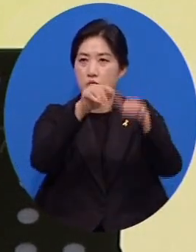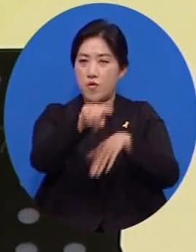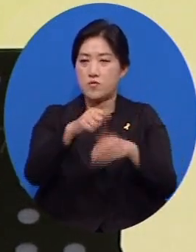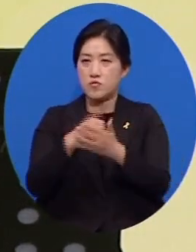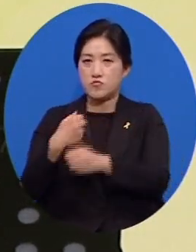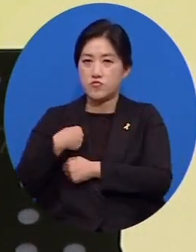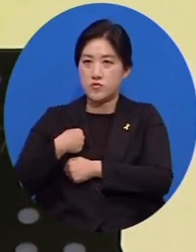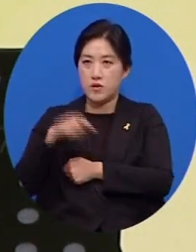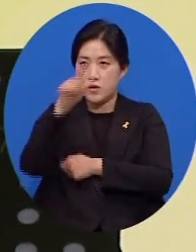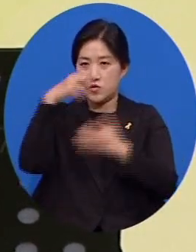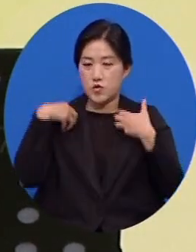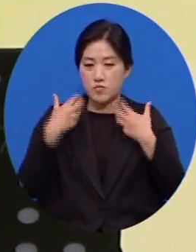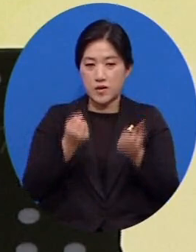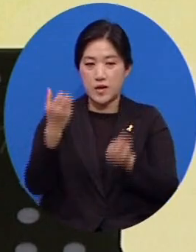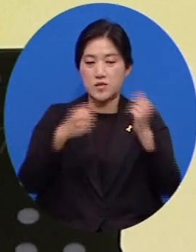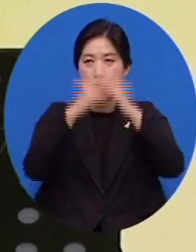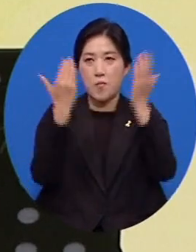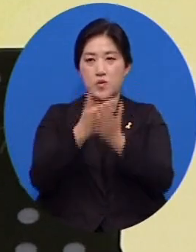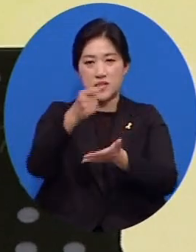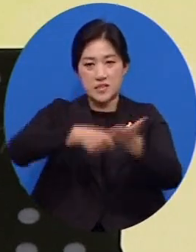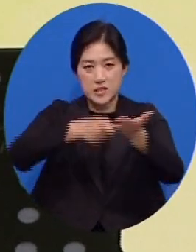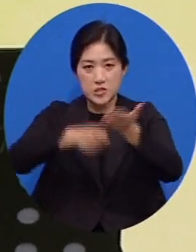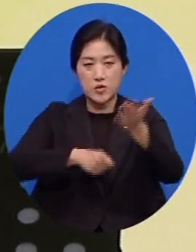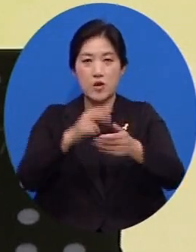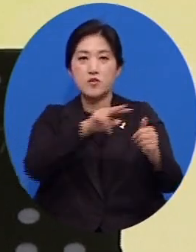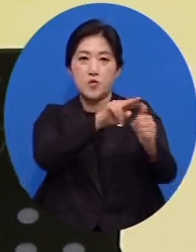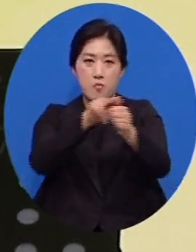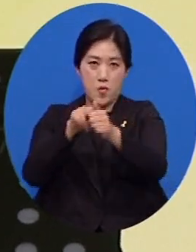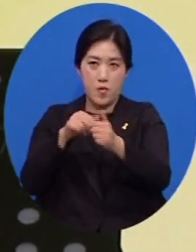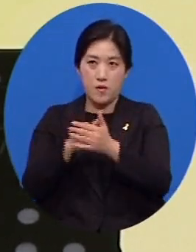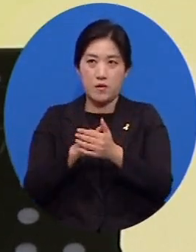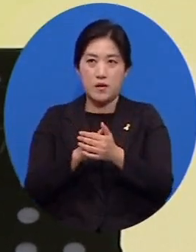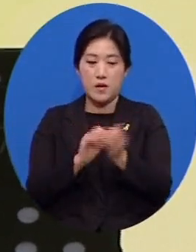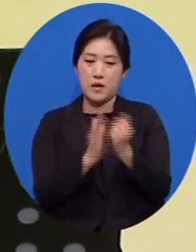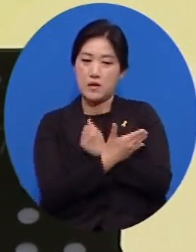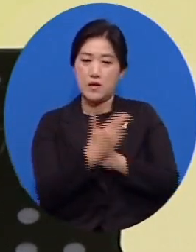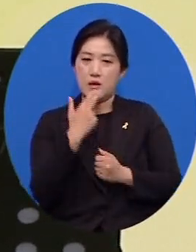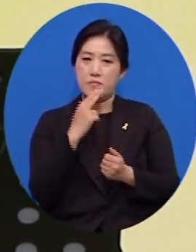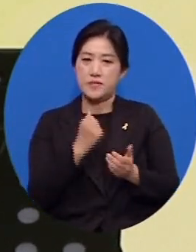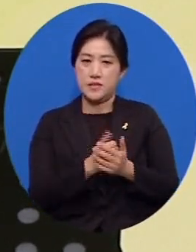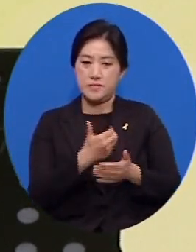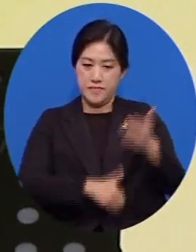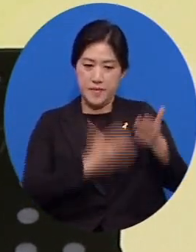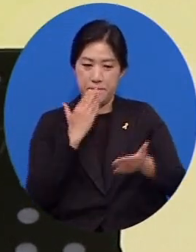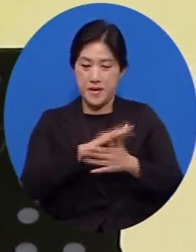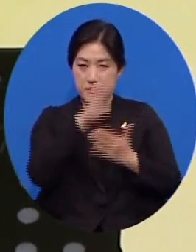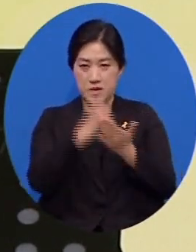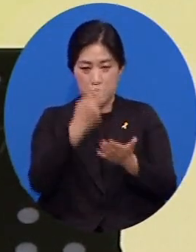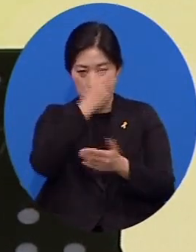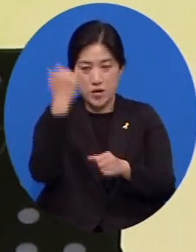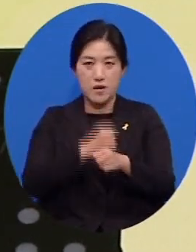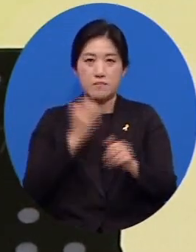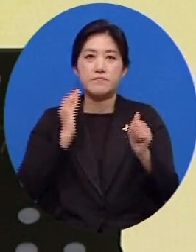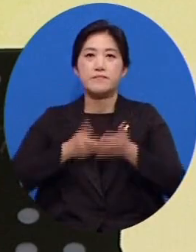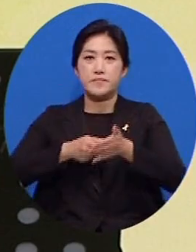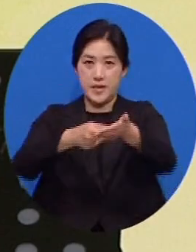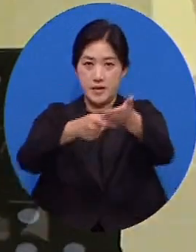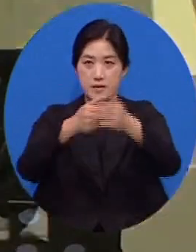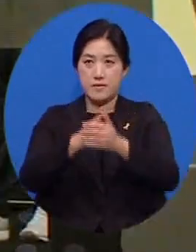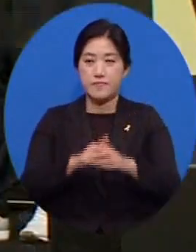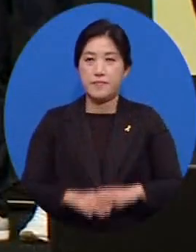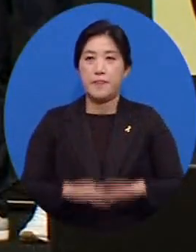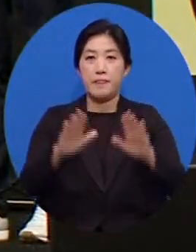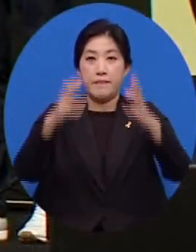군, 정부가 부여한 모든 기록과 정보를 성역 없이 조사하기를 요청합니다. 올